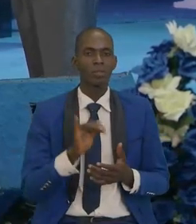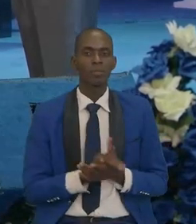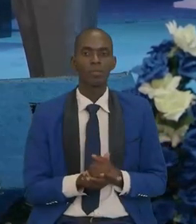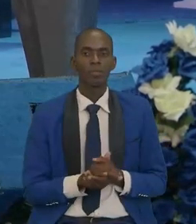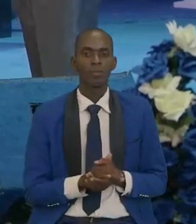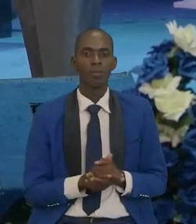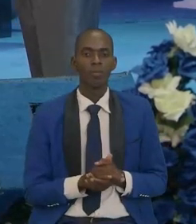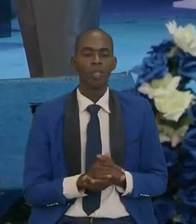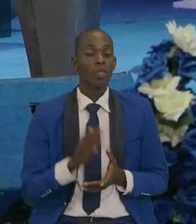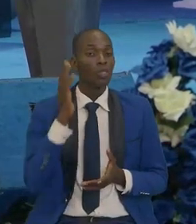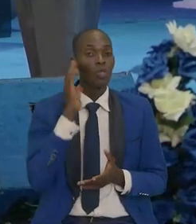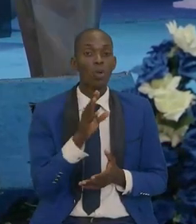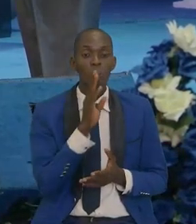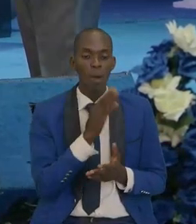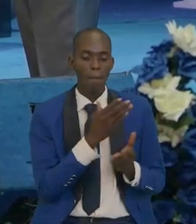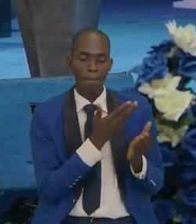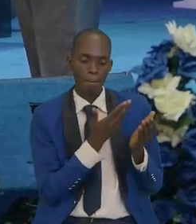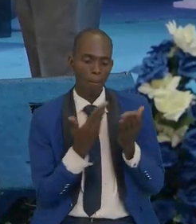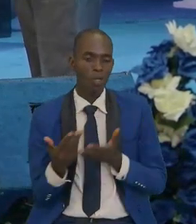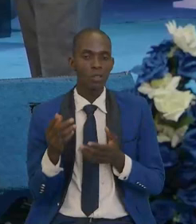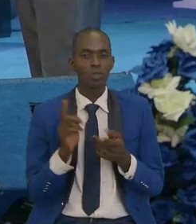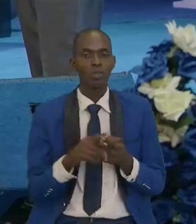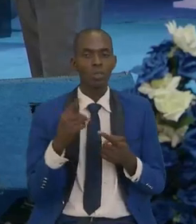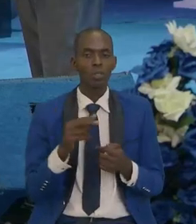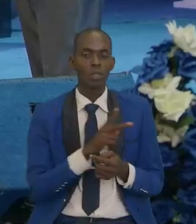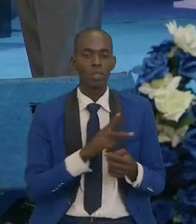et qu'ils ne soient amenés à la vie éternelle,